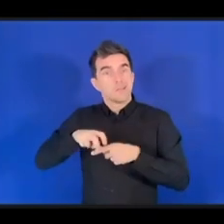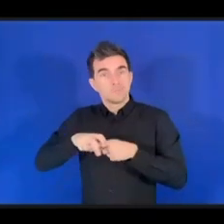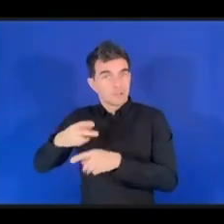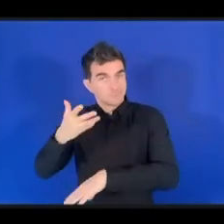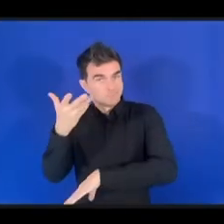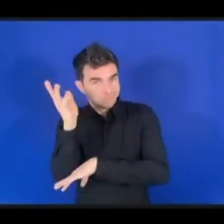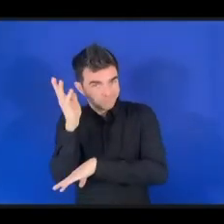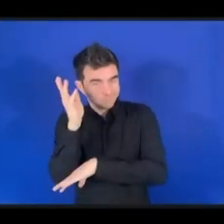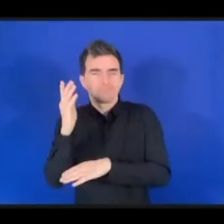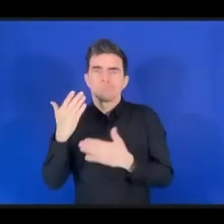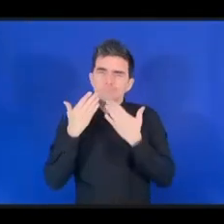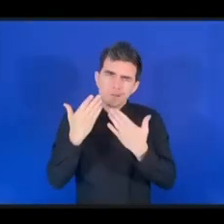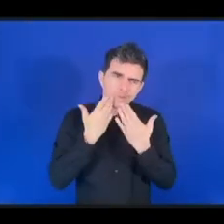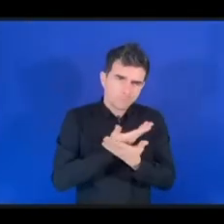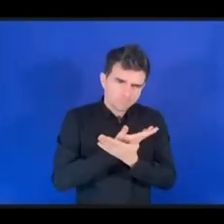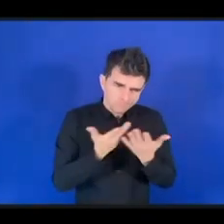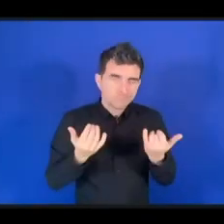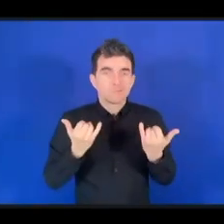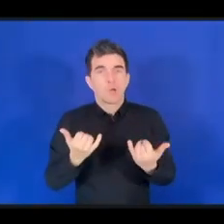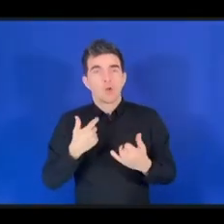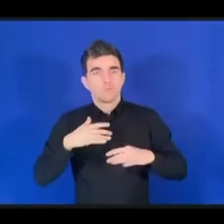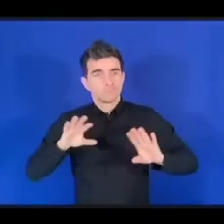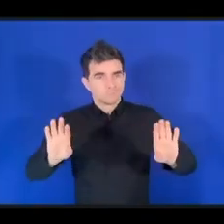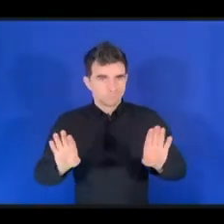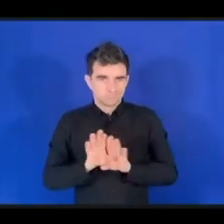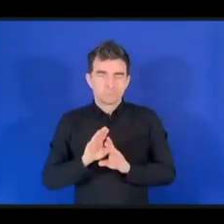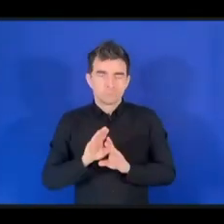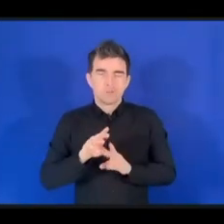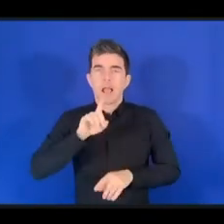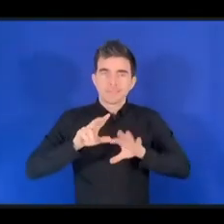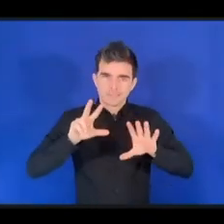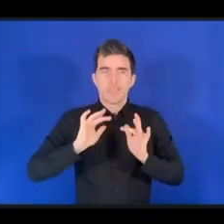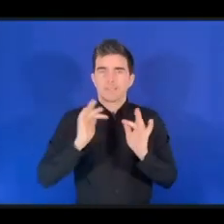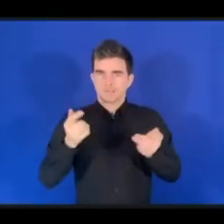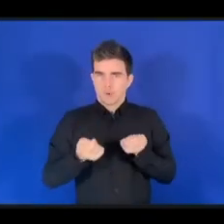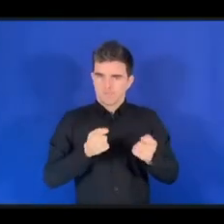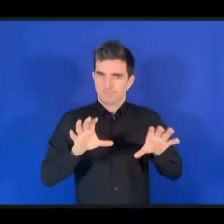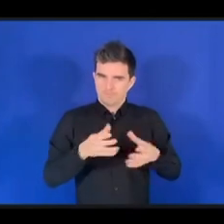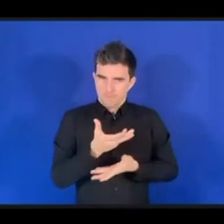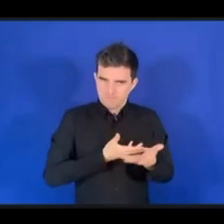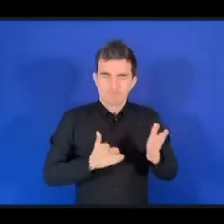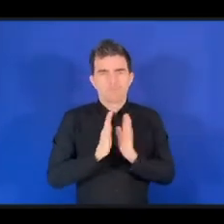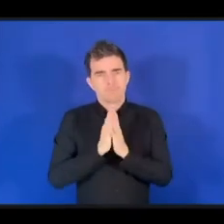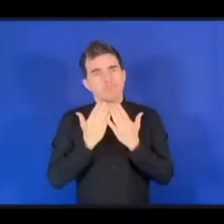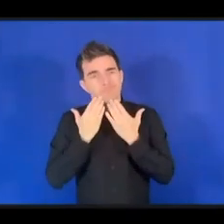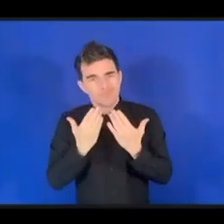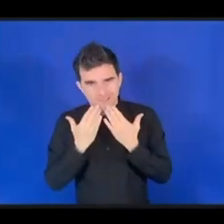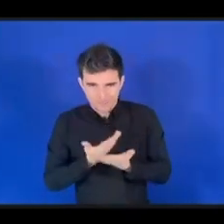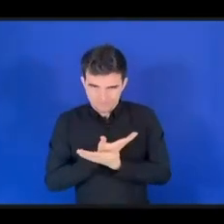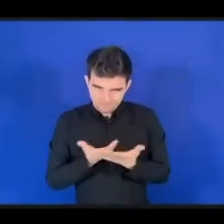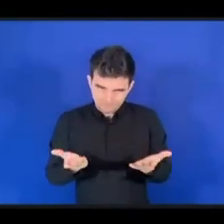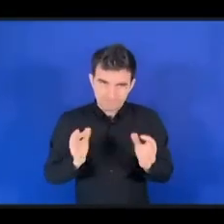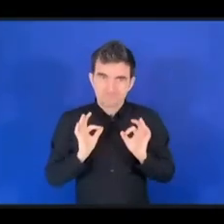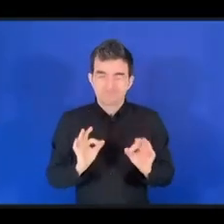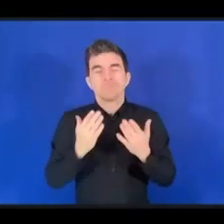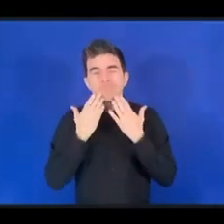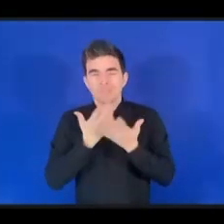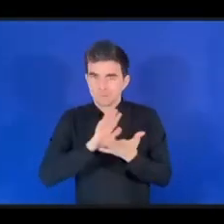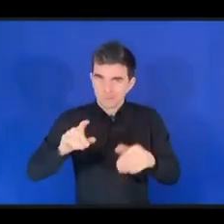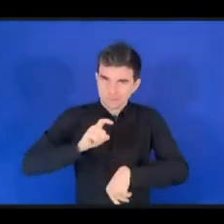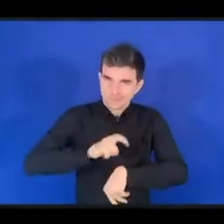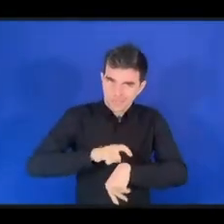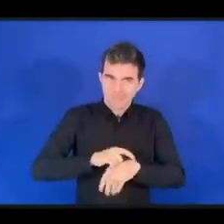m'exprimer devant vous alors que nous terminons ce 18e FGI mesdames et messieurs merci de votre temps merci